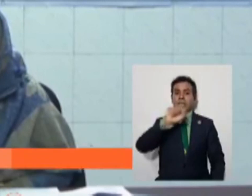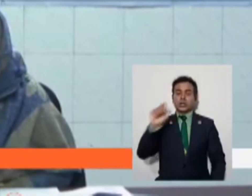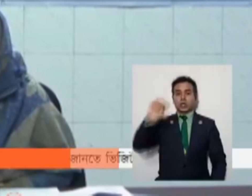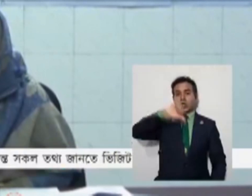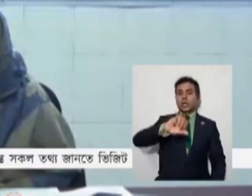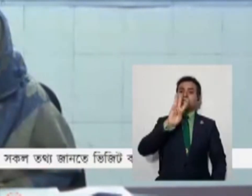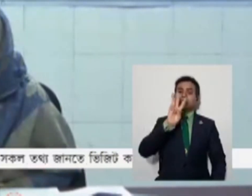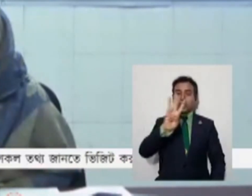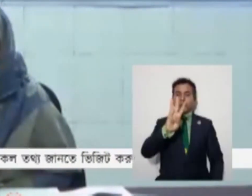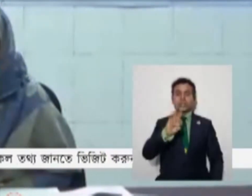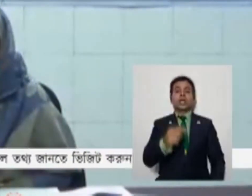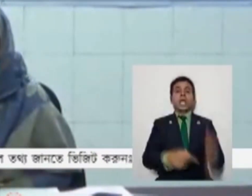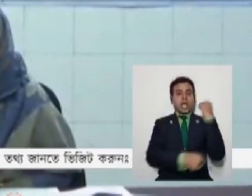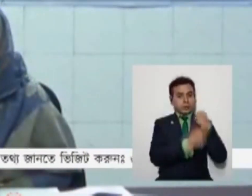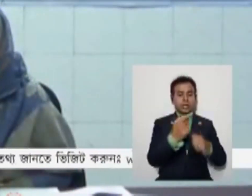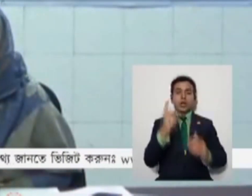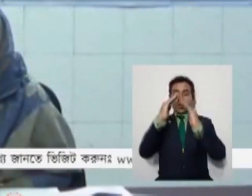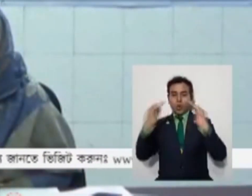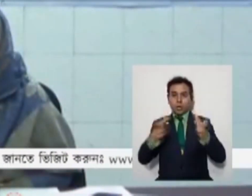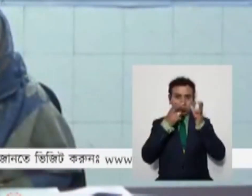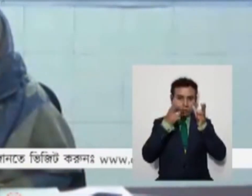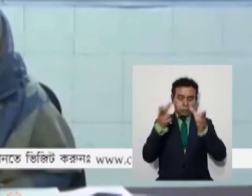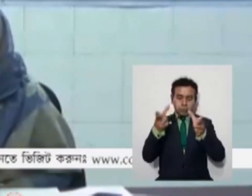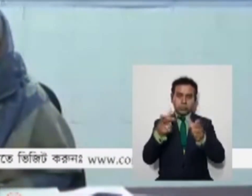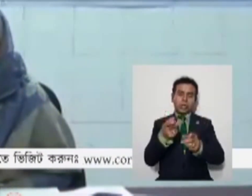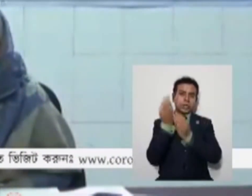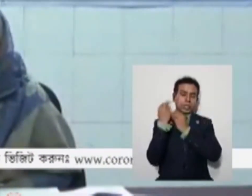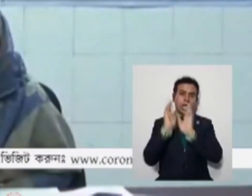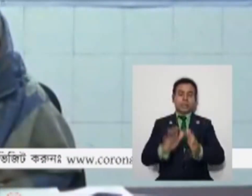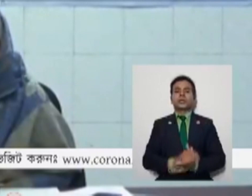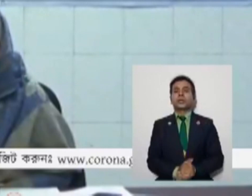সকল উপজেলা এবং জেলা পর্যায়ে প্রাতিষ্ঠানিক কোয়ারেন্টাইনের জন্য প্রস্তুত করা